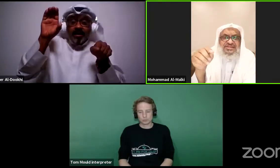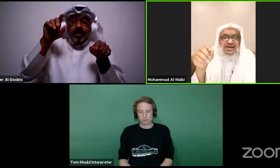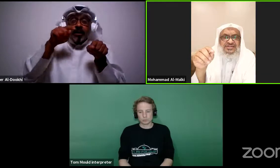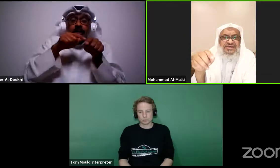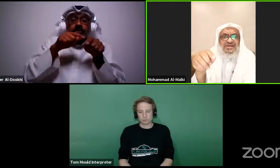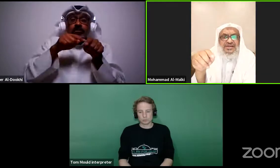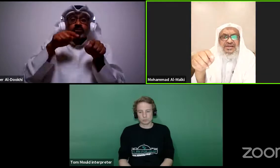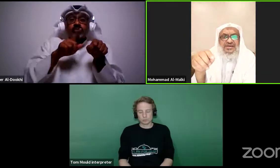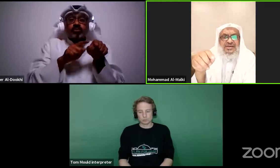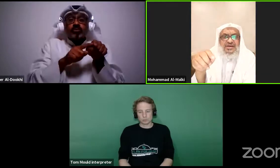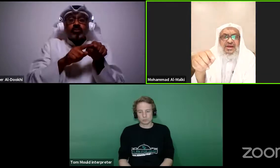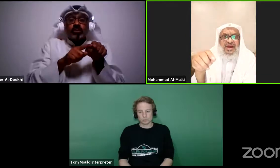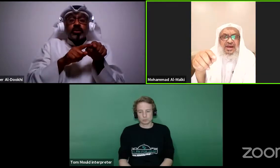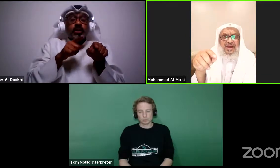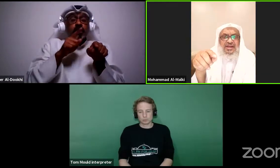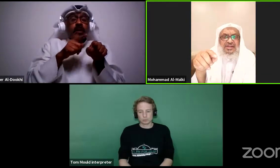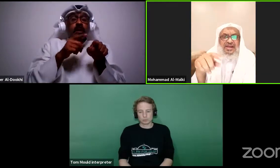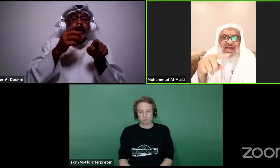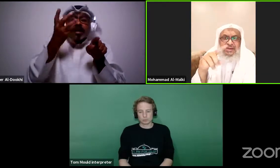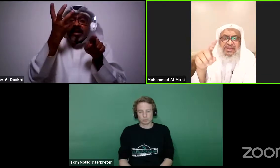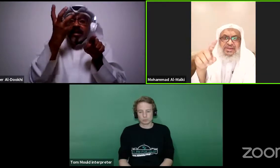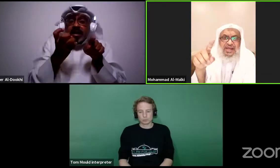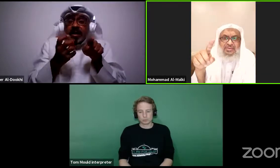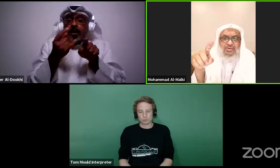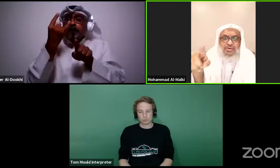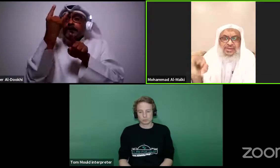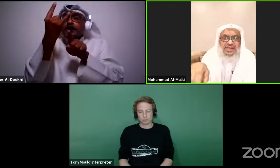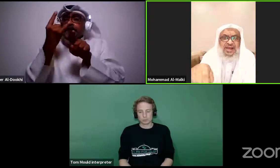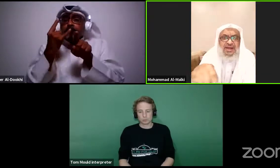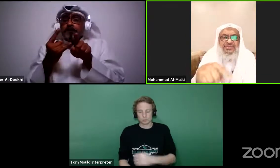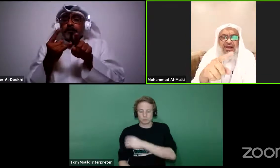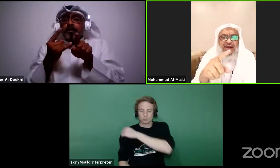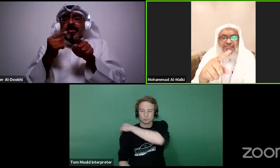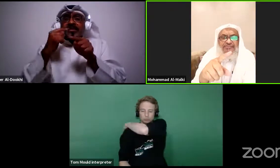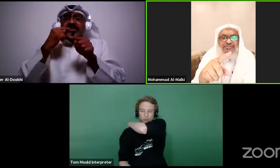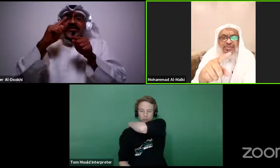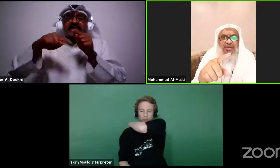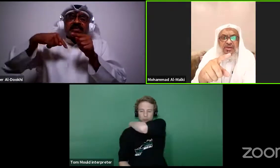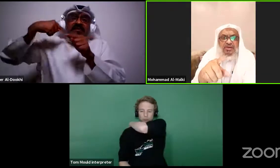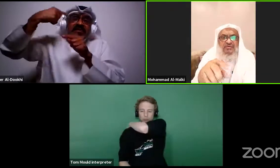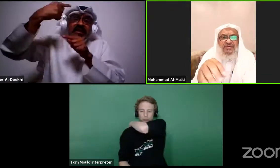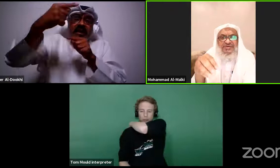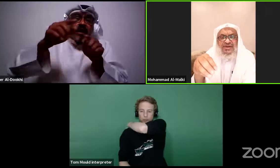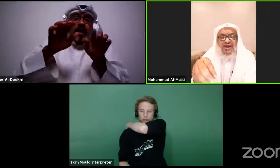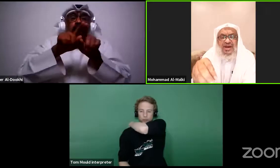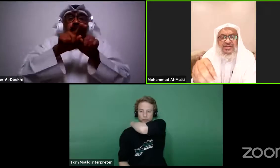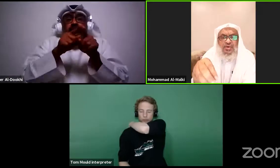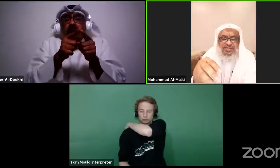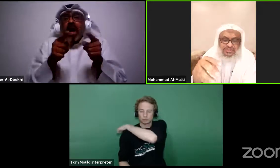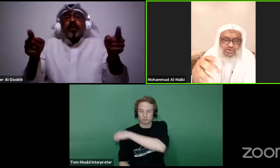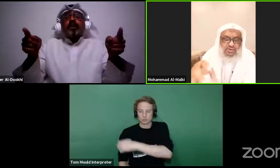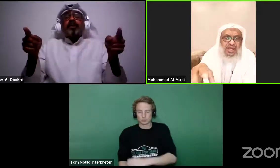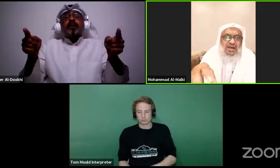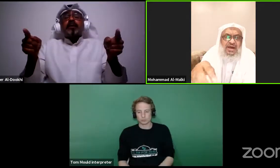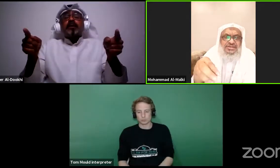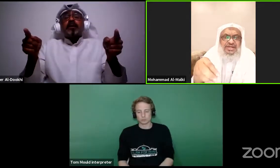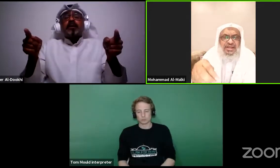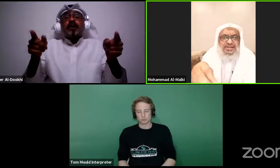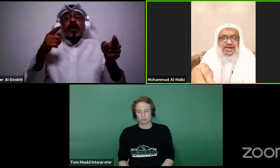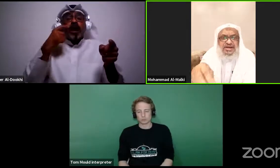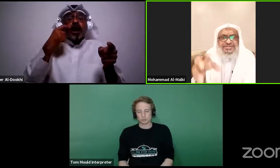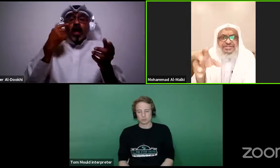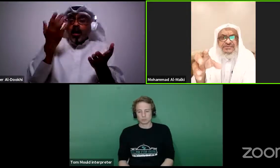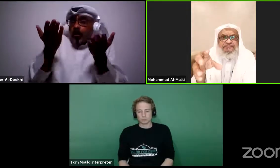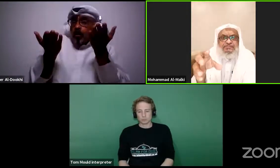ليلة التقدير للعام المقبل كاملا، ففيها يقدر الله